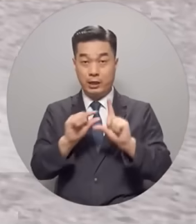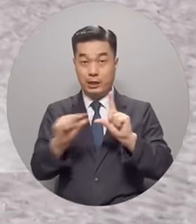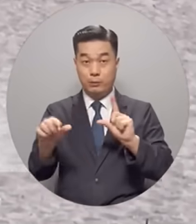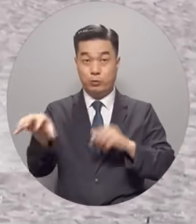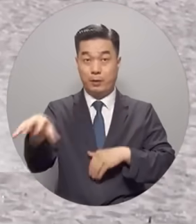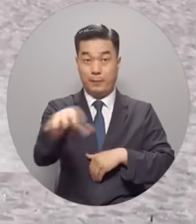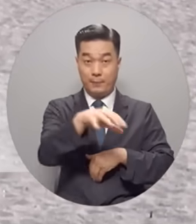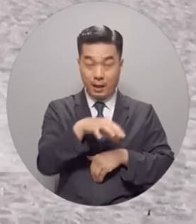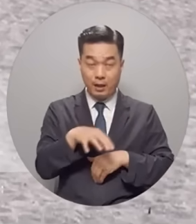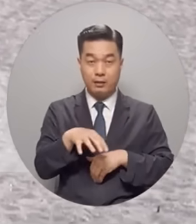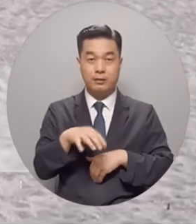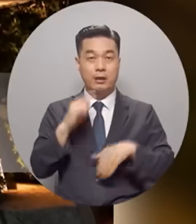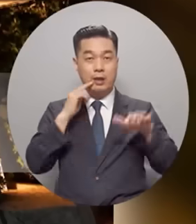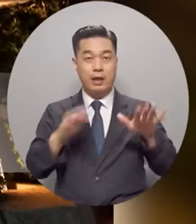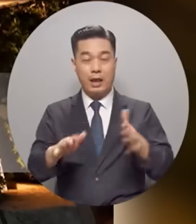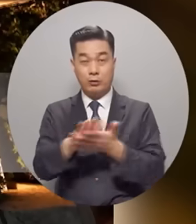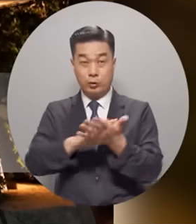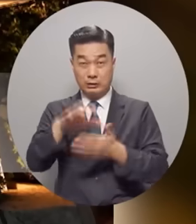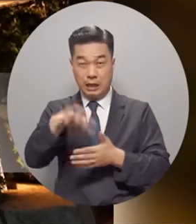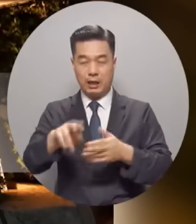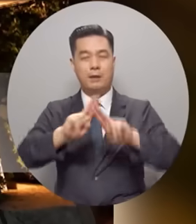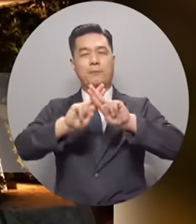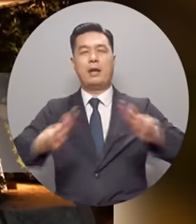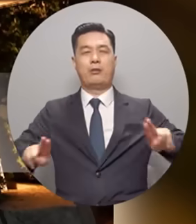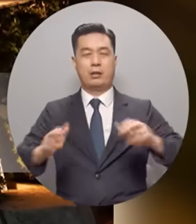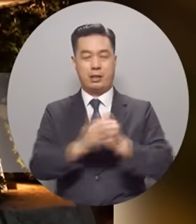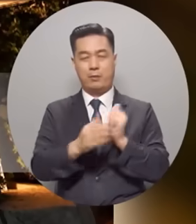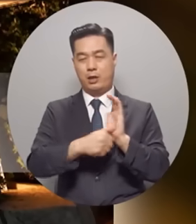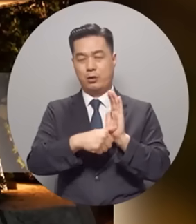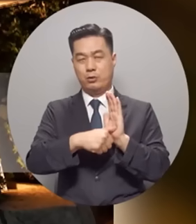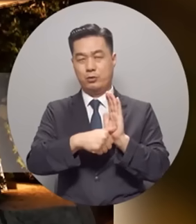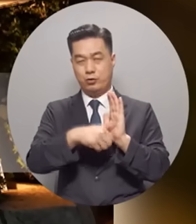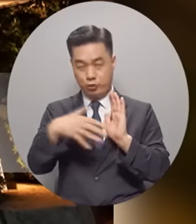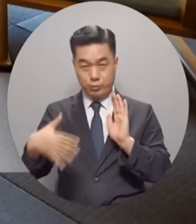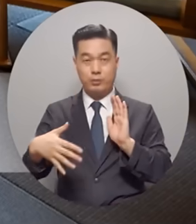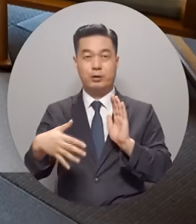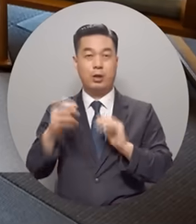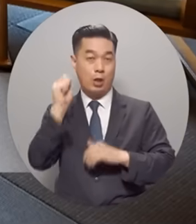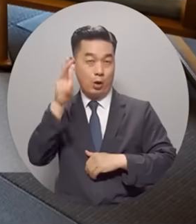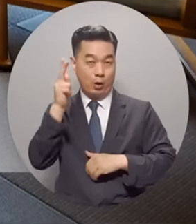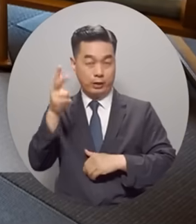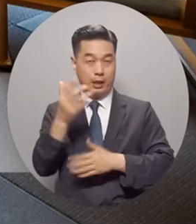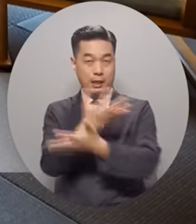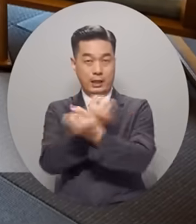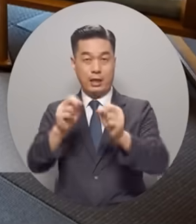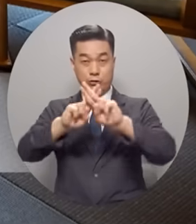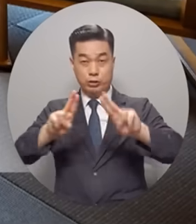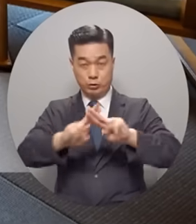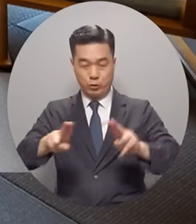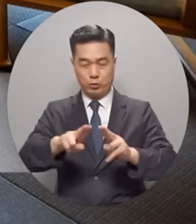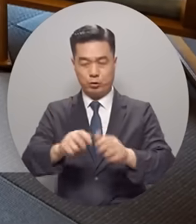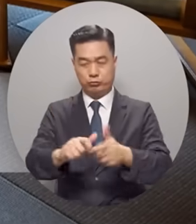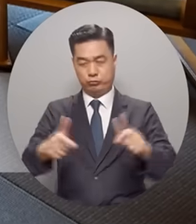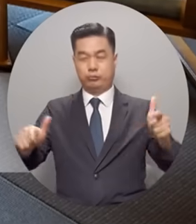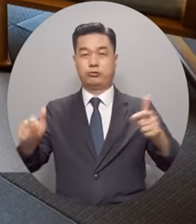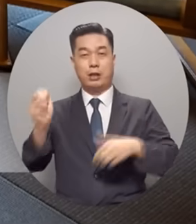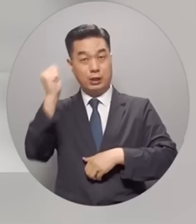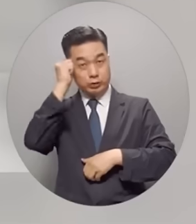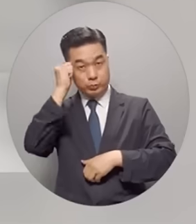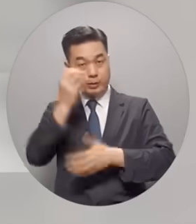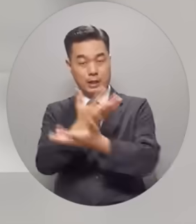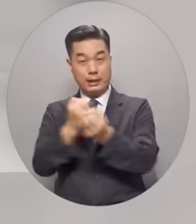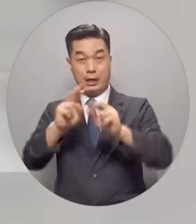지자체가 해수욕장을 폐쇄하면서 유명 관광지의 호텔 예약 취소가 급증했고 숙박 예약